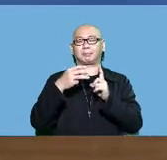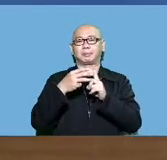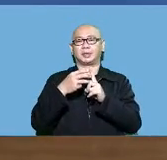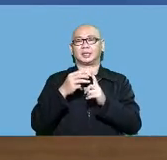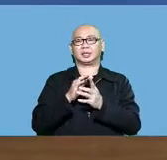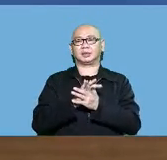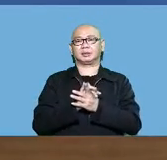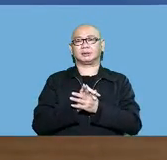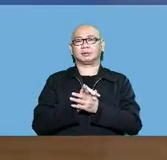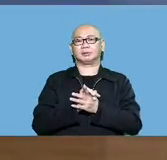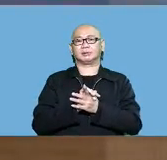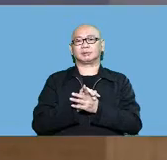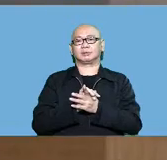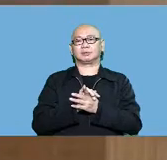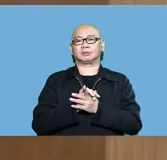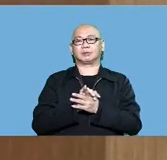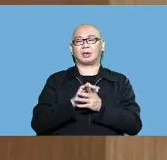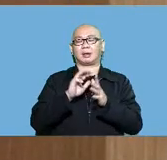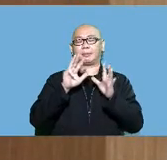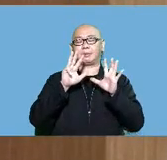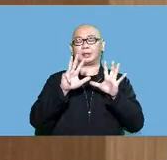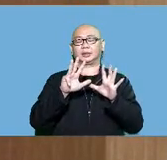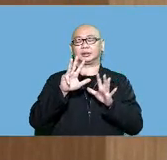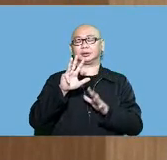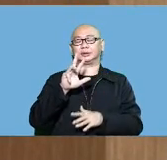Jumlah angka kredit